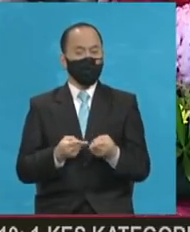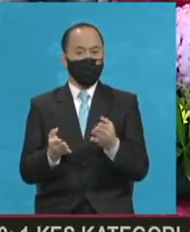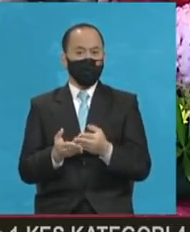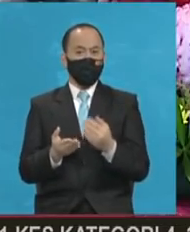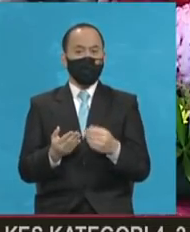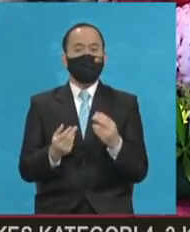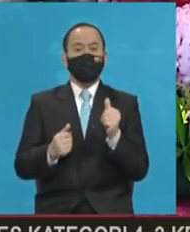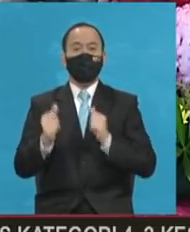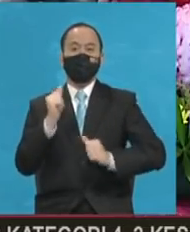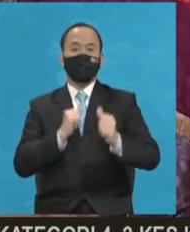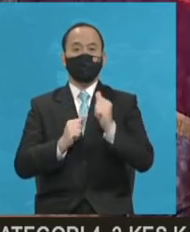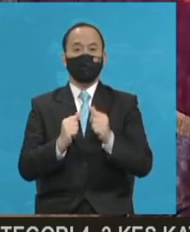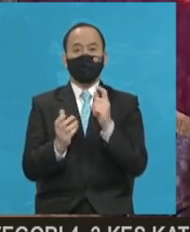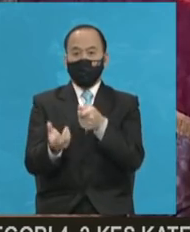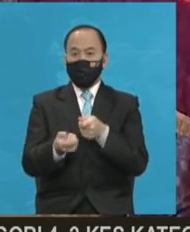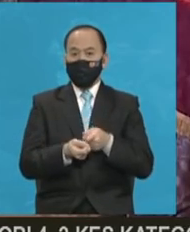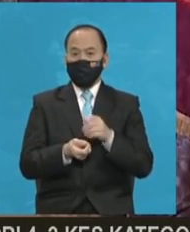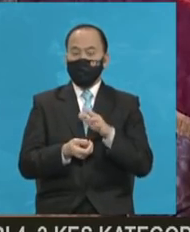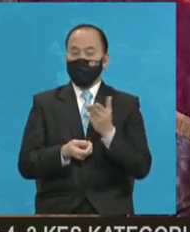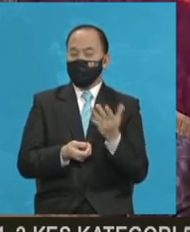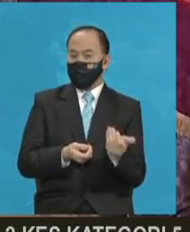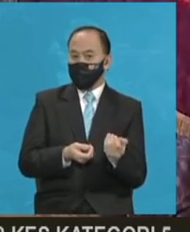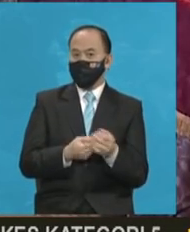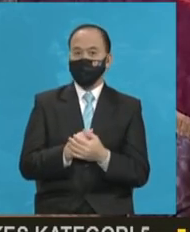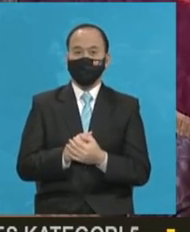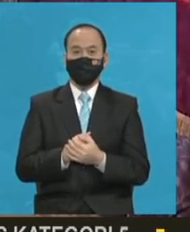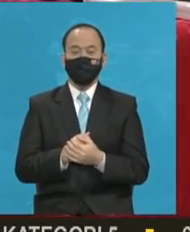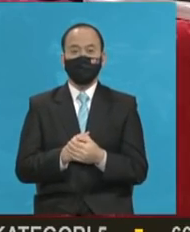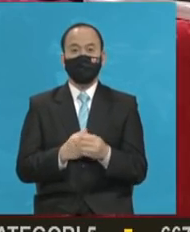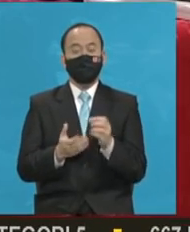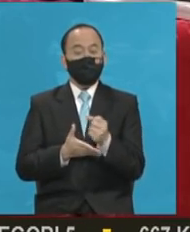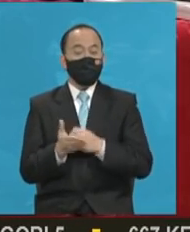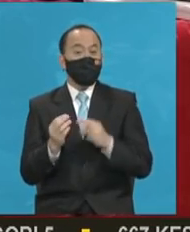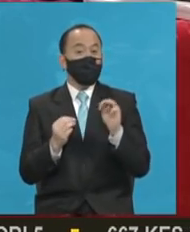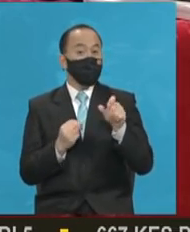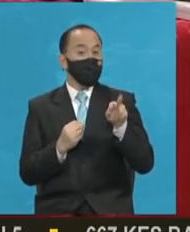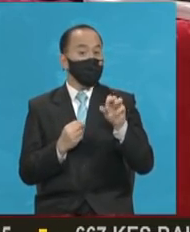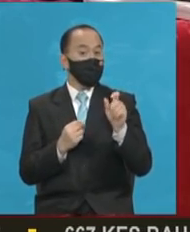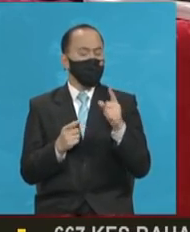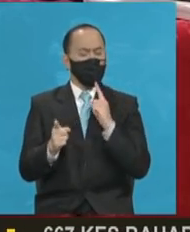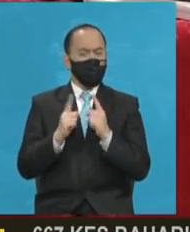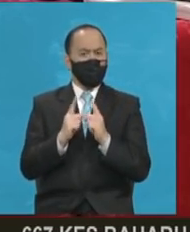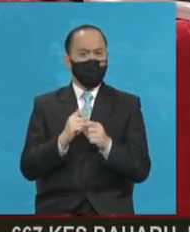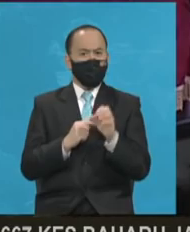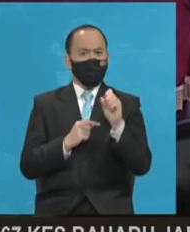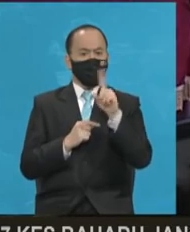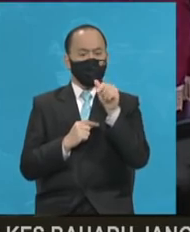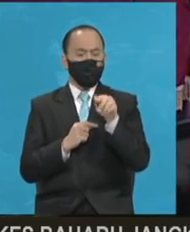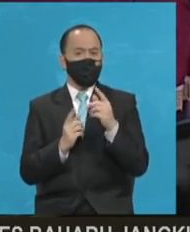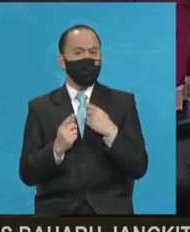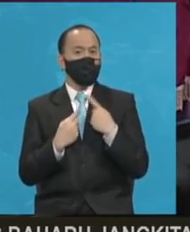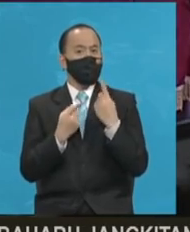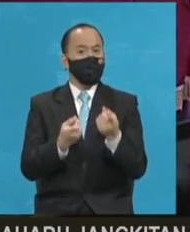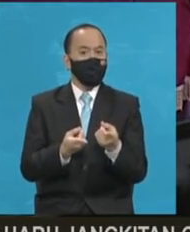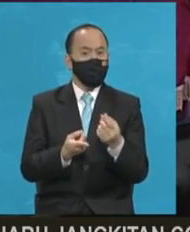perdagangan masing-masing sesi mudzakarah Diteruskan dengan tak hemat sesi perbincangan dan soal jawab enam